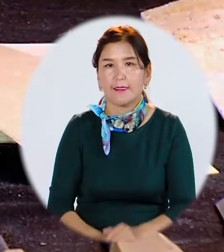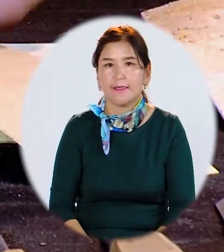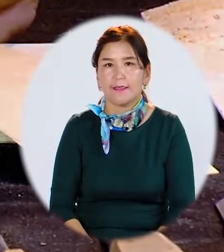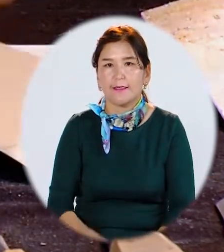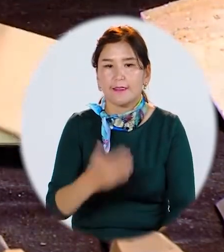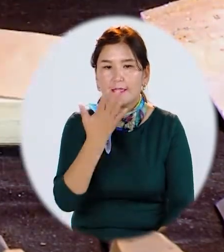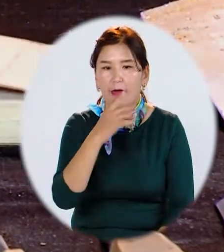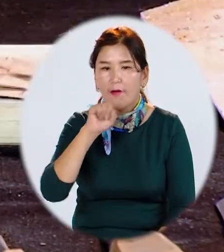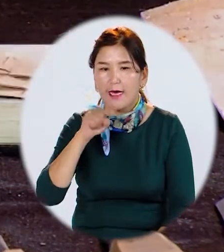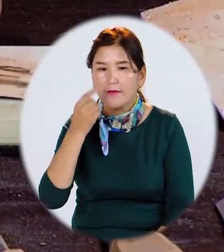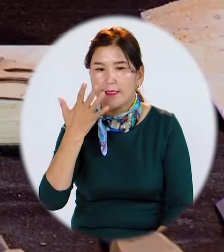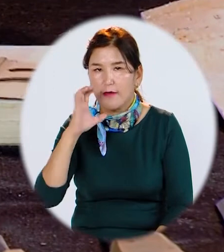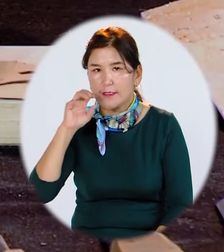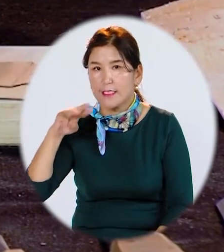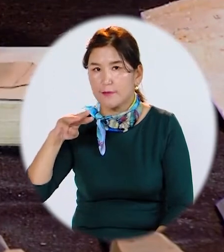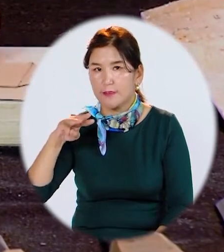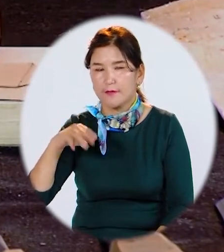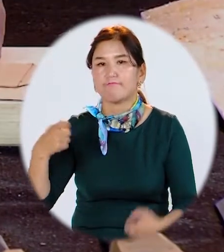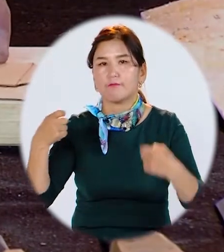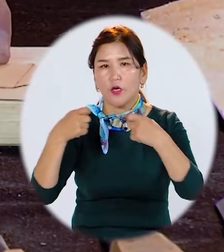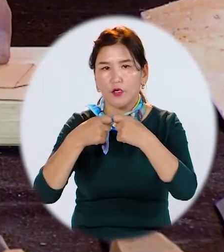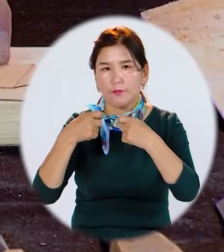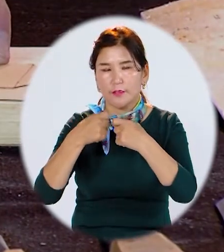учраас энэ хэмжээтэй ихт болох нэ гэж.